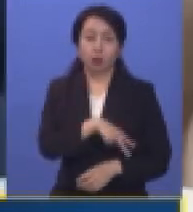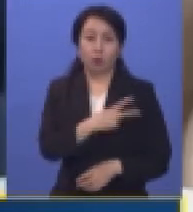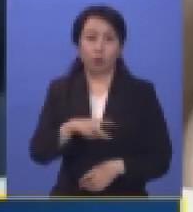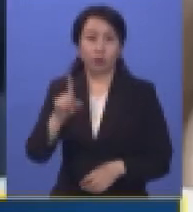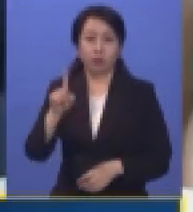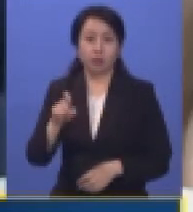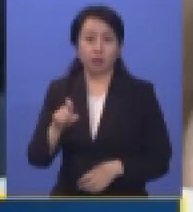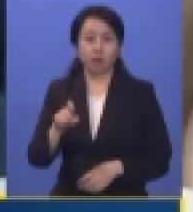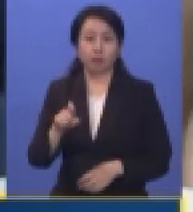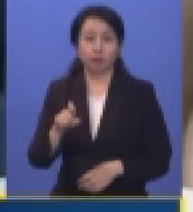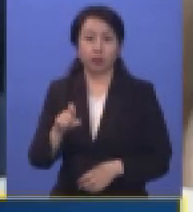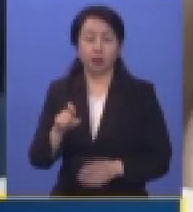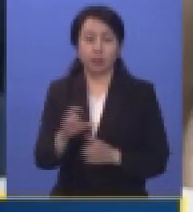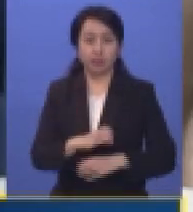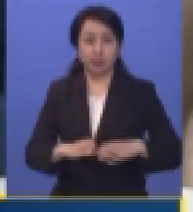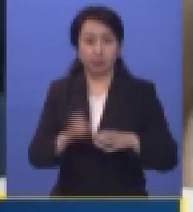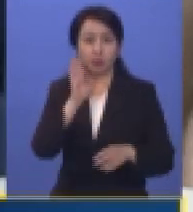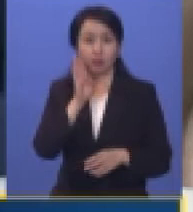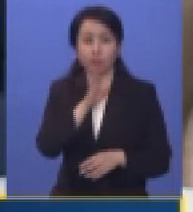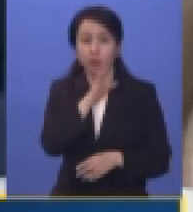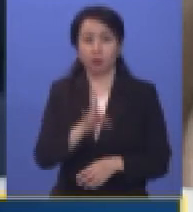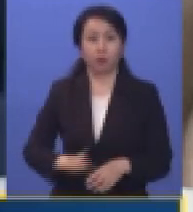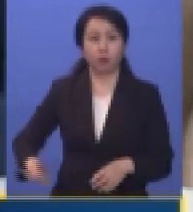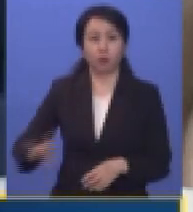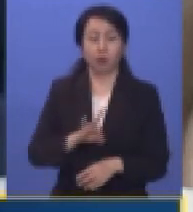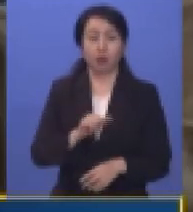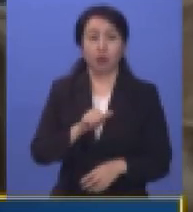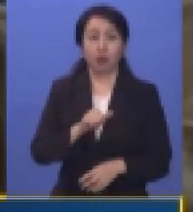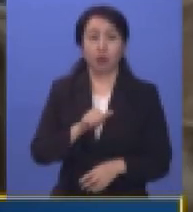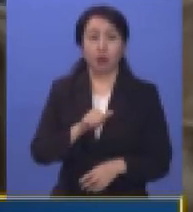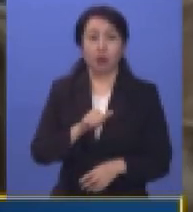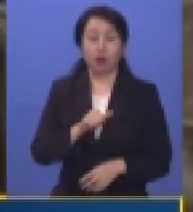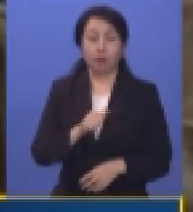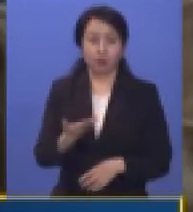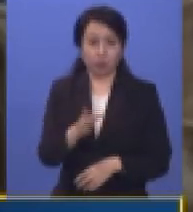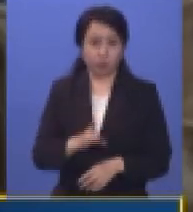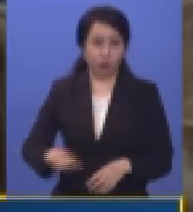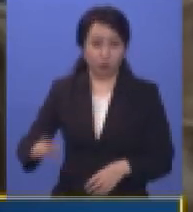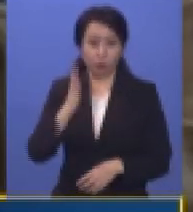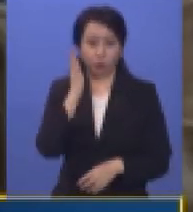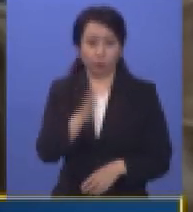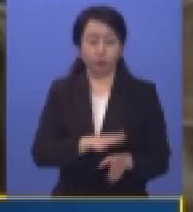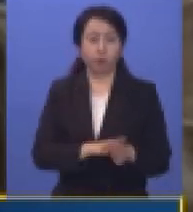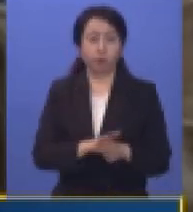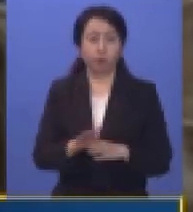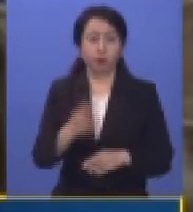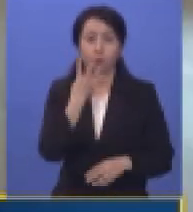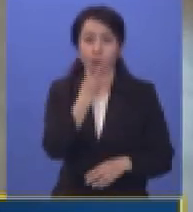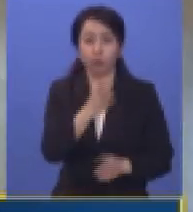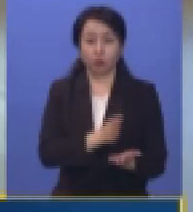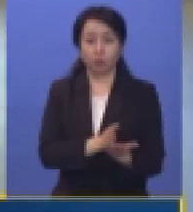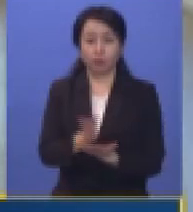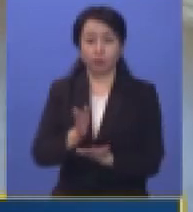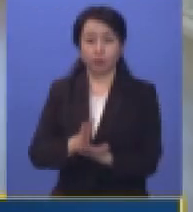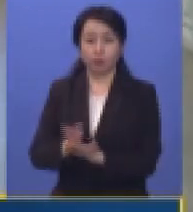100 советов матерей. К слову, республиканский проект «Мәдениет ана, мәдениет улт» в нашем регионе будет реализован по 4